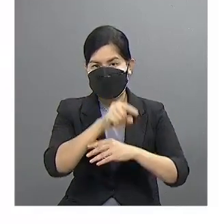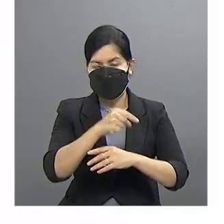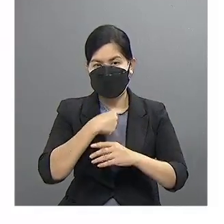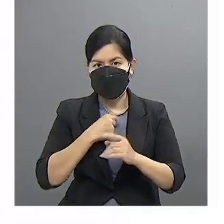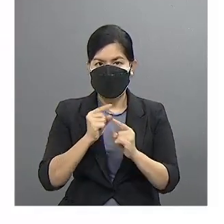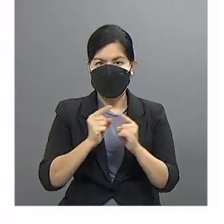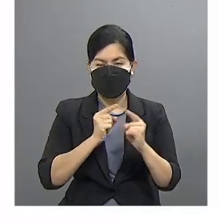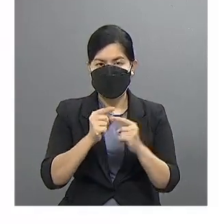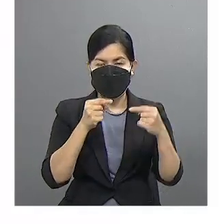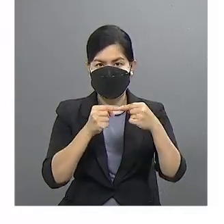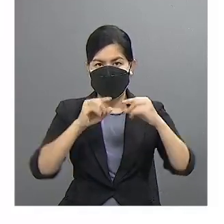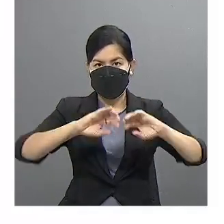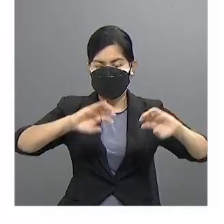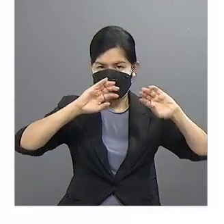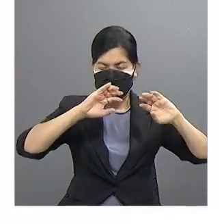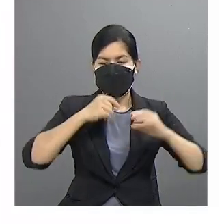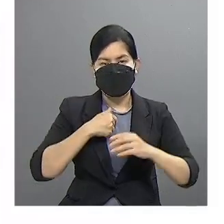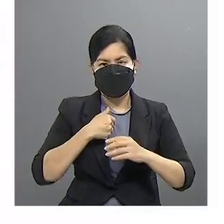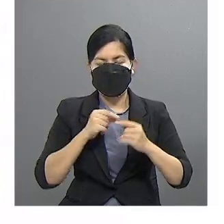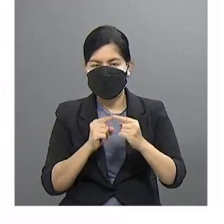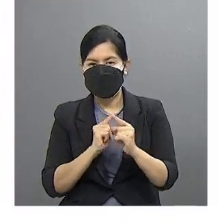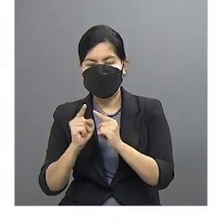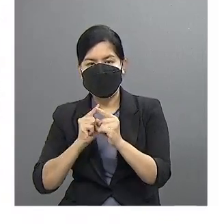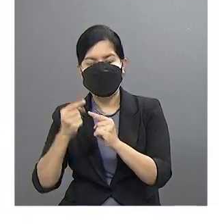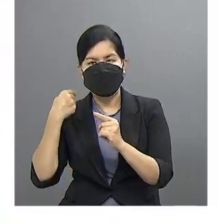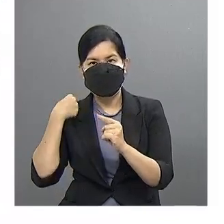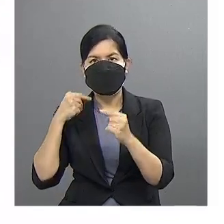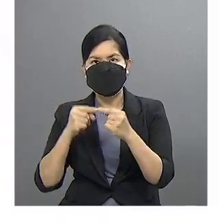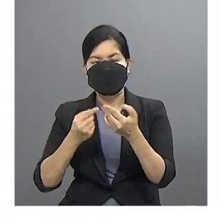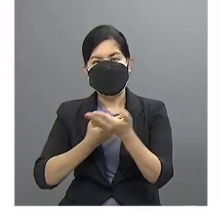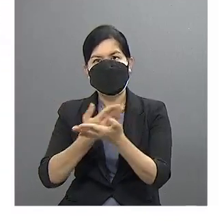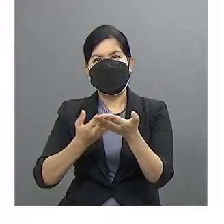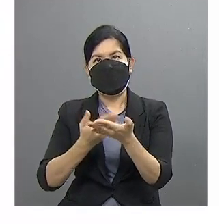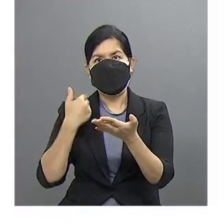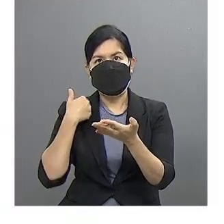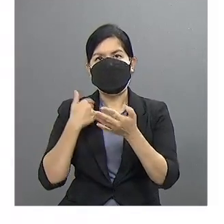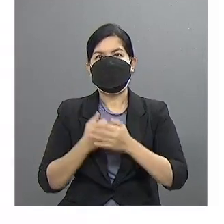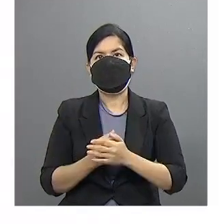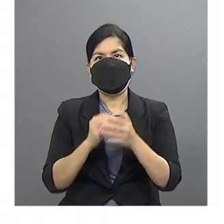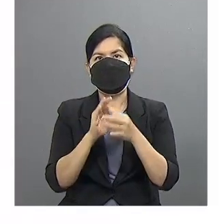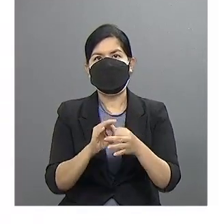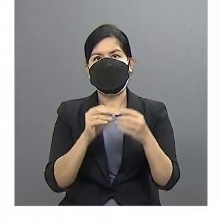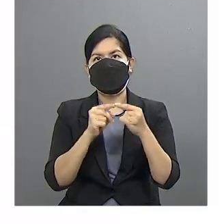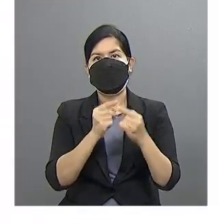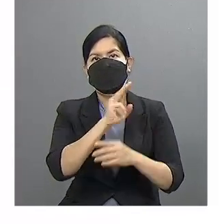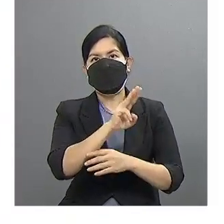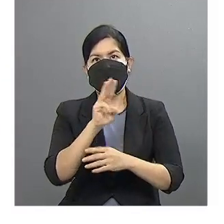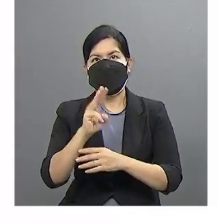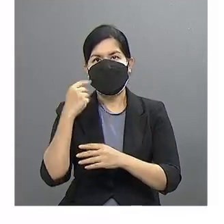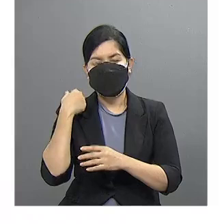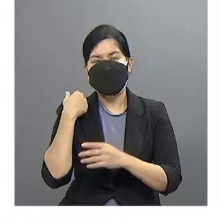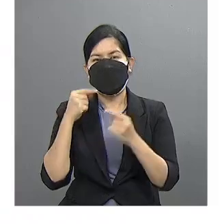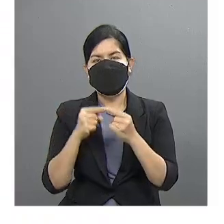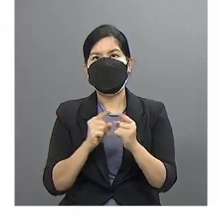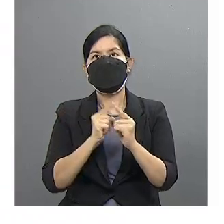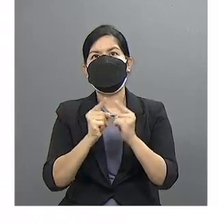วยนะครับเสร็จแล้วก็เอาสิ่งที่ได้มาเนี่ยสุดท้ายทำออกมาก็กลายเป็นแพลตฟอร์มขึ้นมาใช่ไหมครับแล้วก็ลองเอาไปคุยกับทางโรงพยาบาลนะ